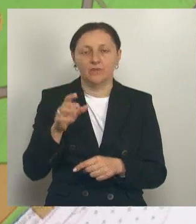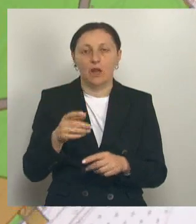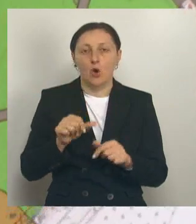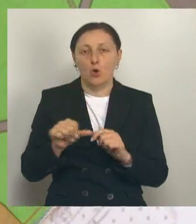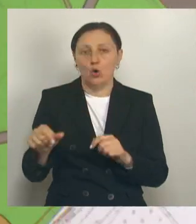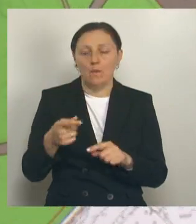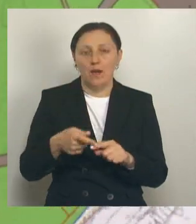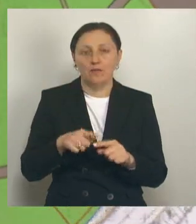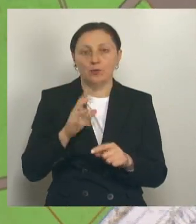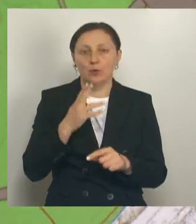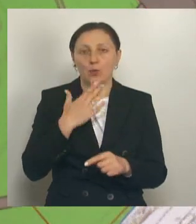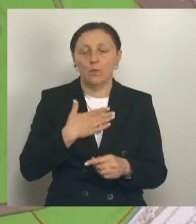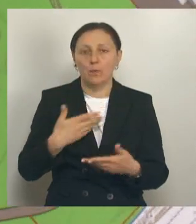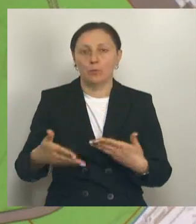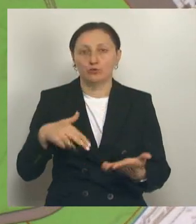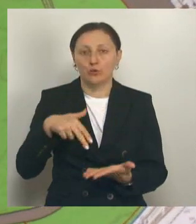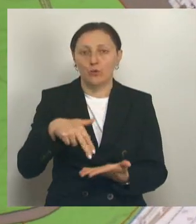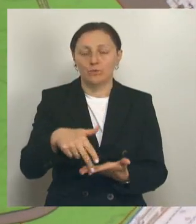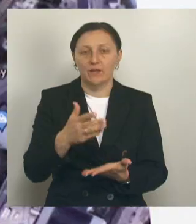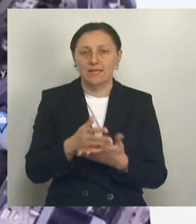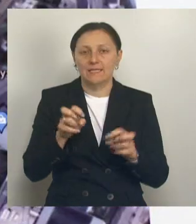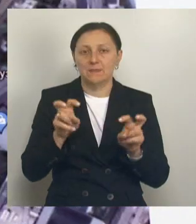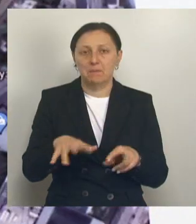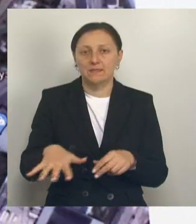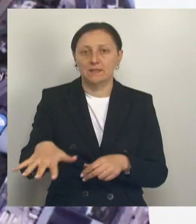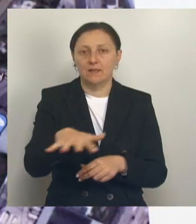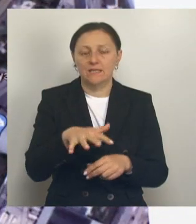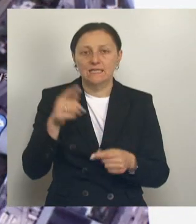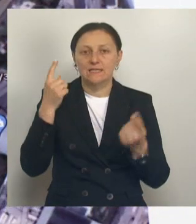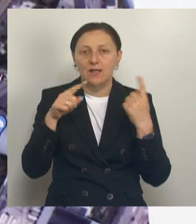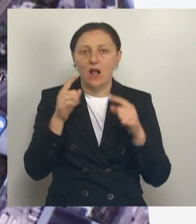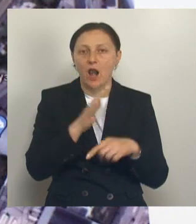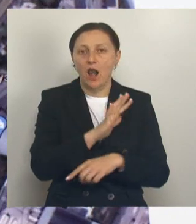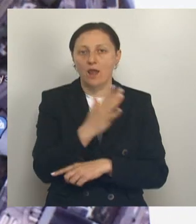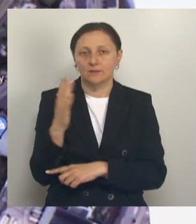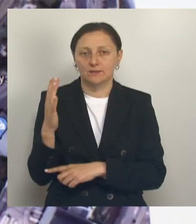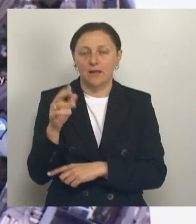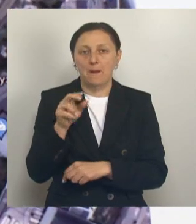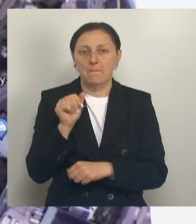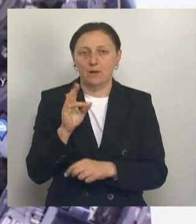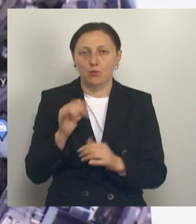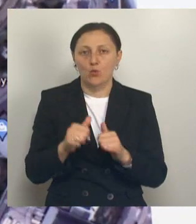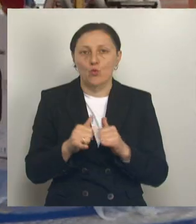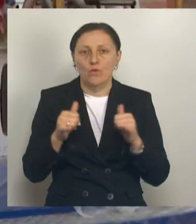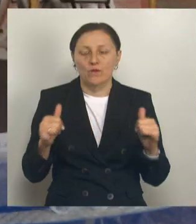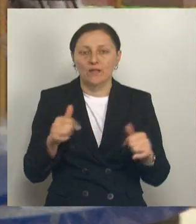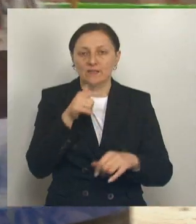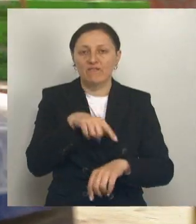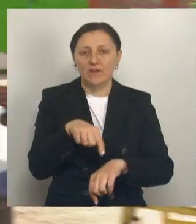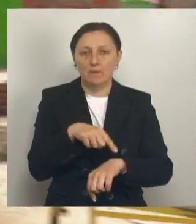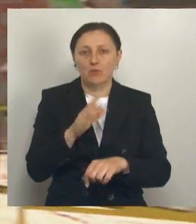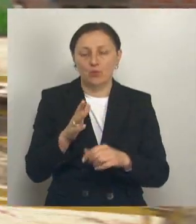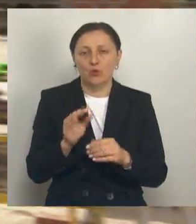того для любителей пеших прогулок оборудуют специальную зону сказочный лес парк будут развивать со временем планируют добавлять